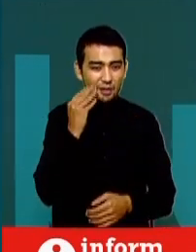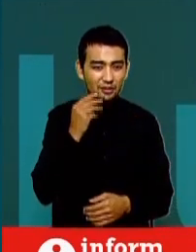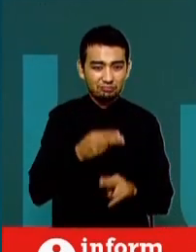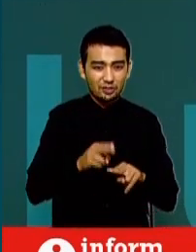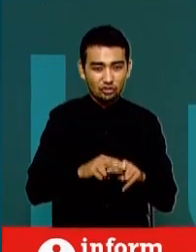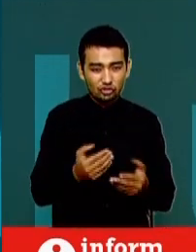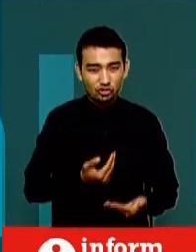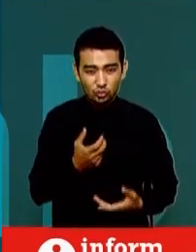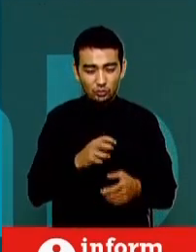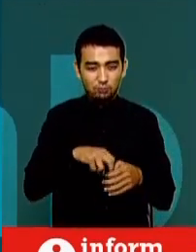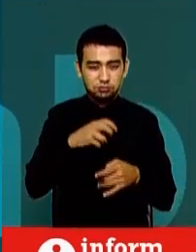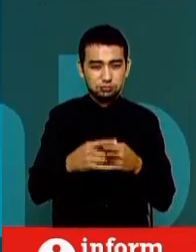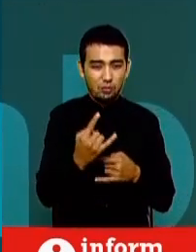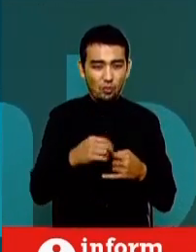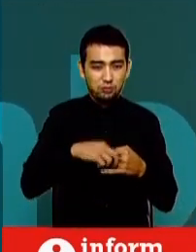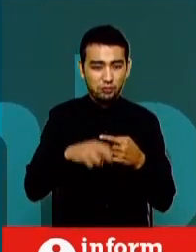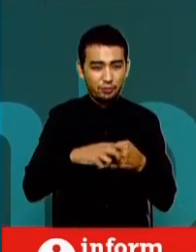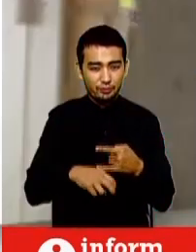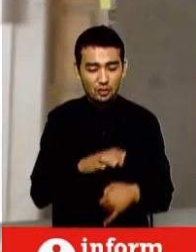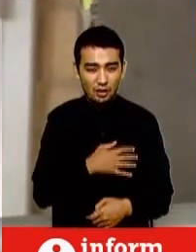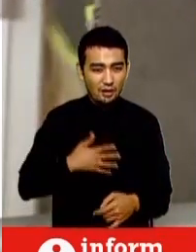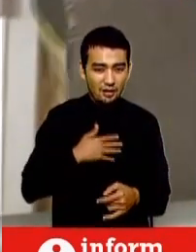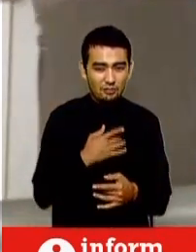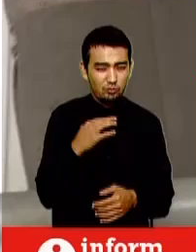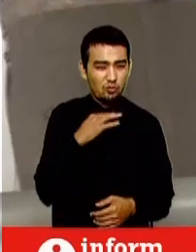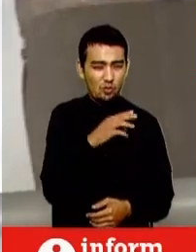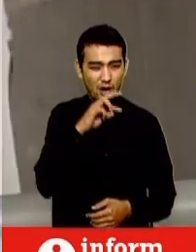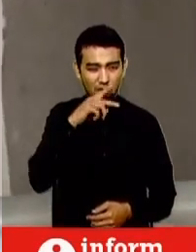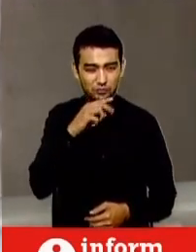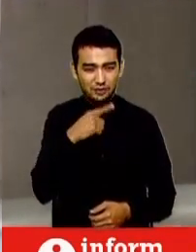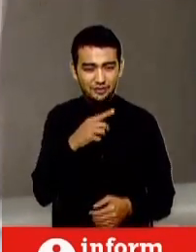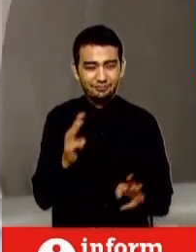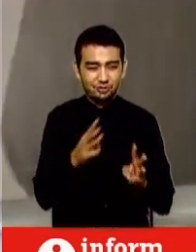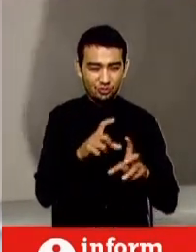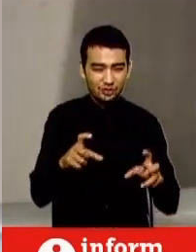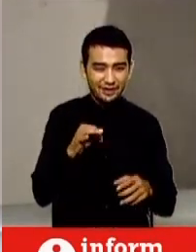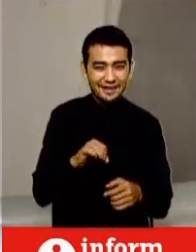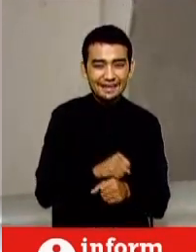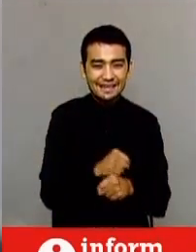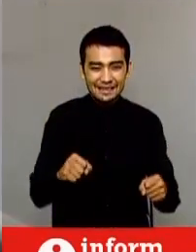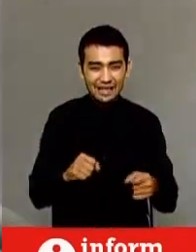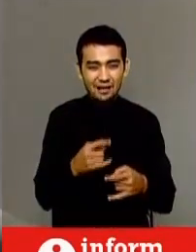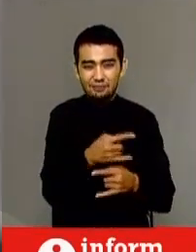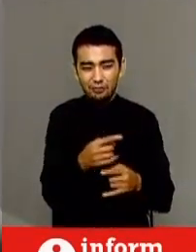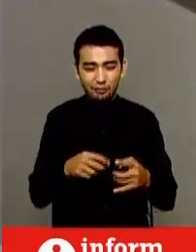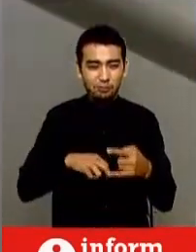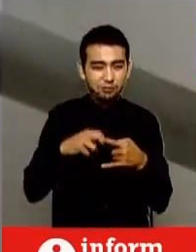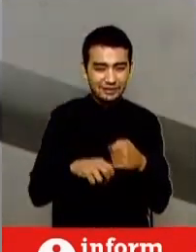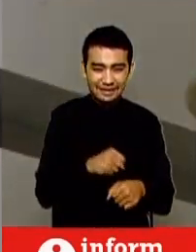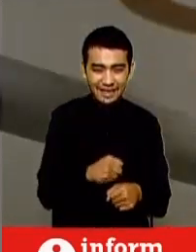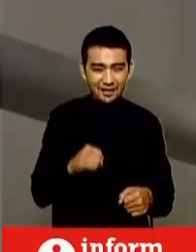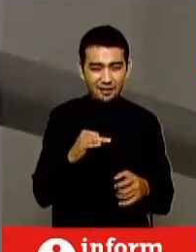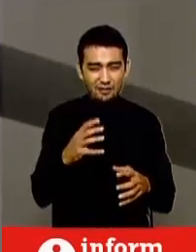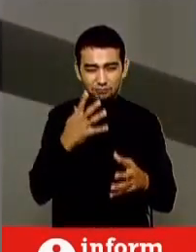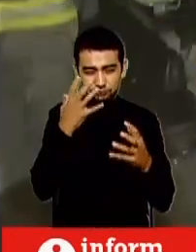когда жильцы выпрыгивали из окон. Как правило, люди паникуют, делают много ошибок, говорят пожарные. Нельзя спускаться по задымленному подъезду, в крайнем случае